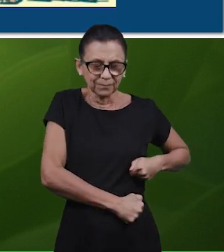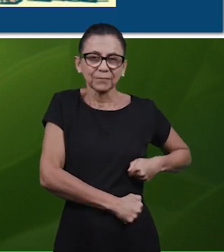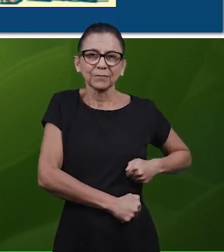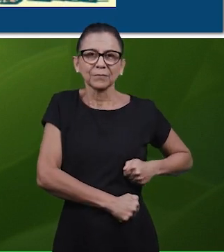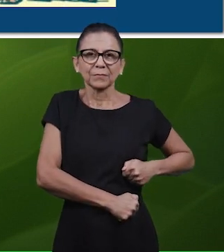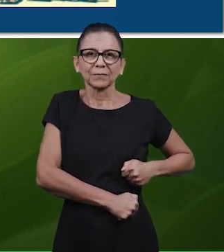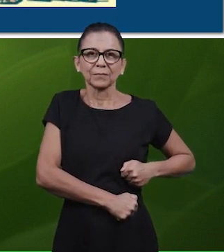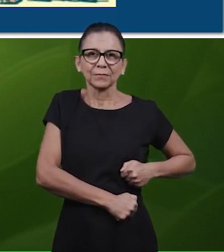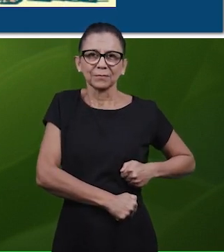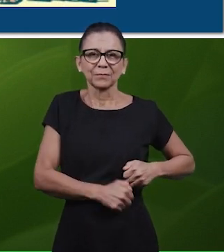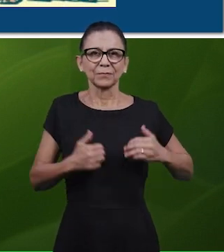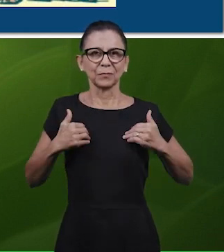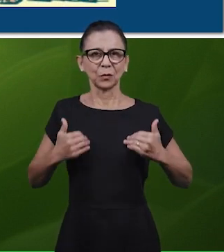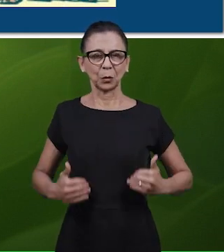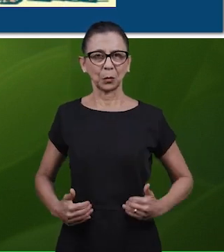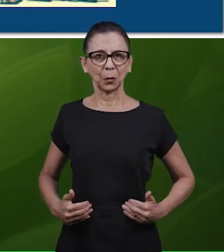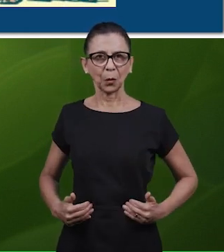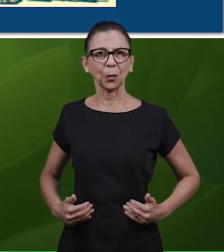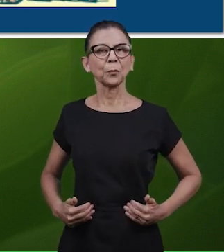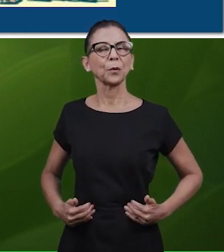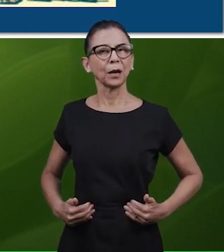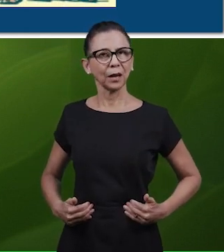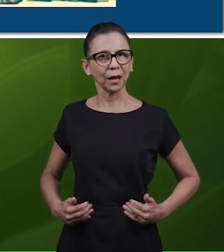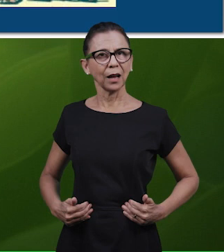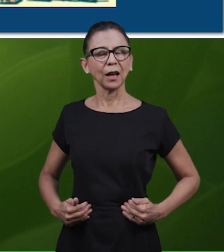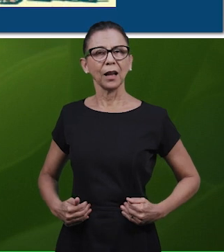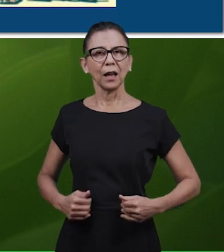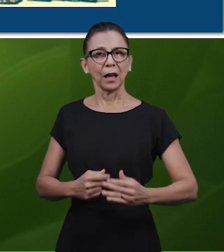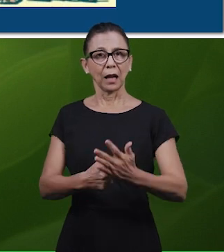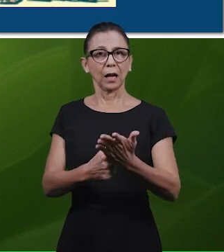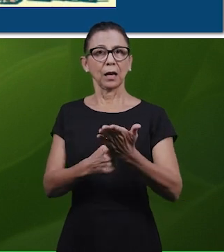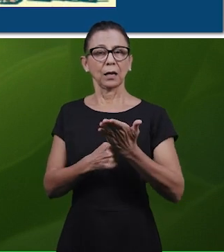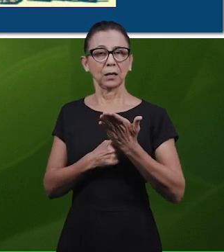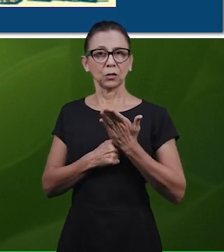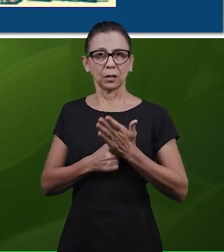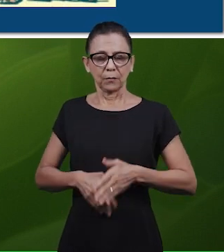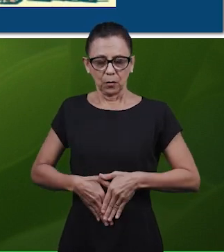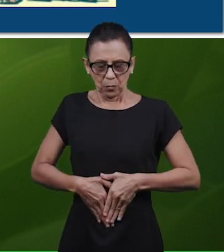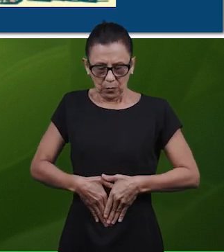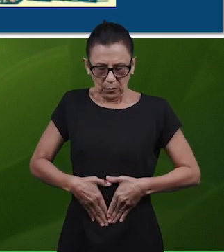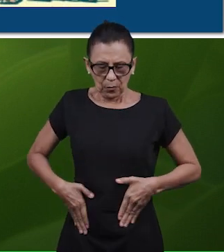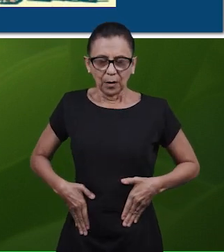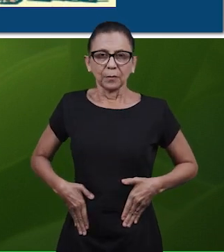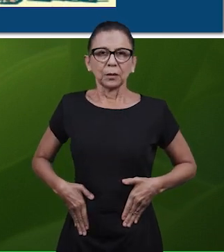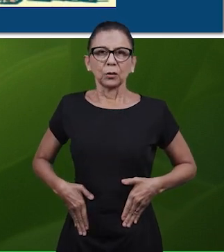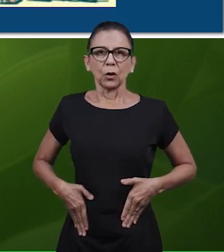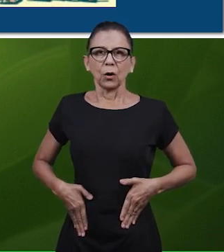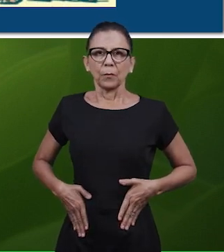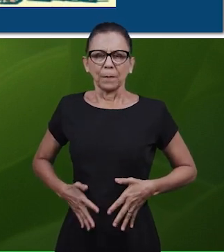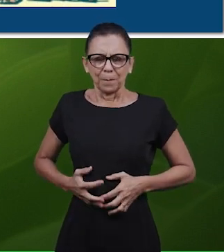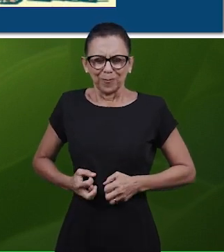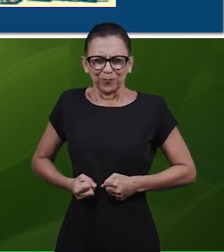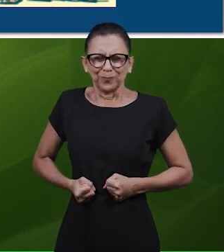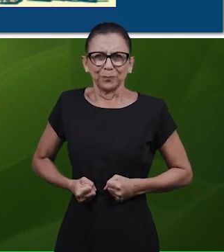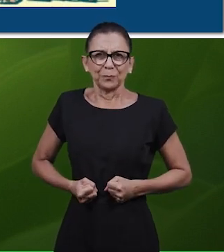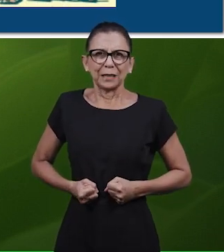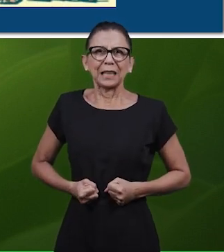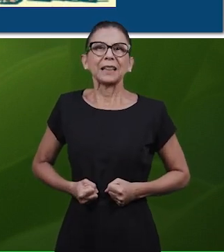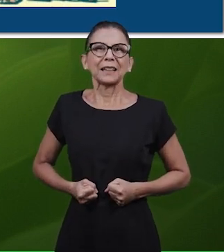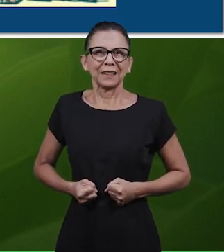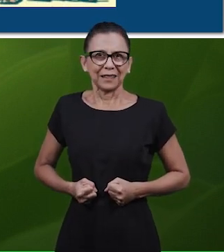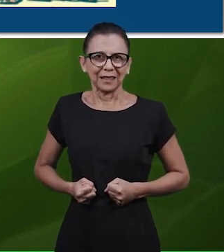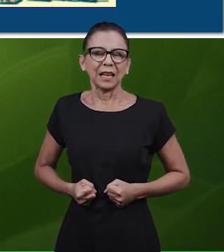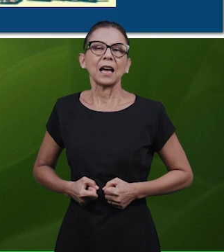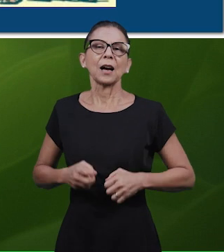on pourrait accrocher des objets dans cette ceinture. Et elle aidait aussi à rendre l'abdomen rigide